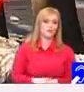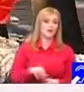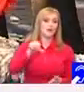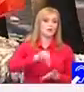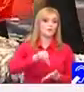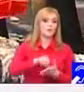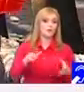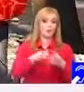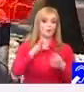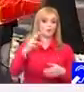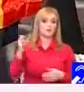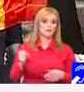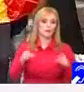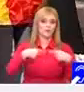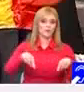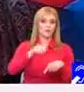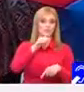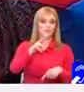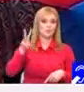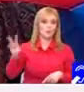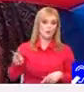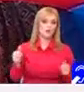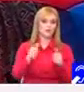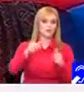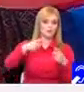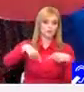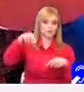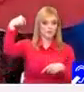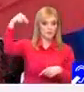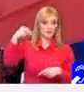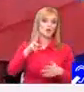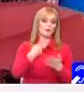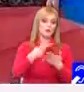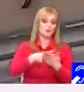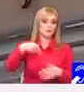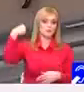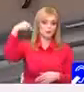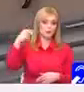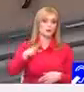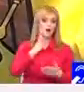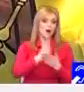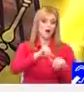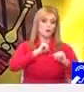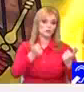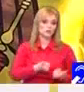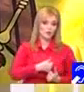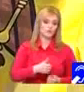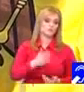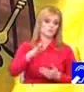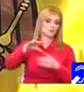Membrii ODIP au organizat un flash mob în fața sediului președinției pentru a-i demonstra lui Igor Dodon dragostea pentru drapelul de